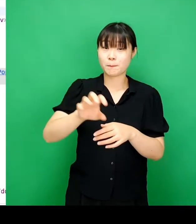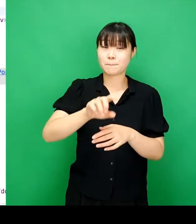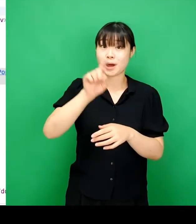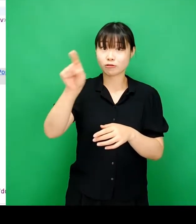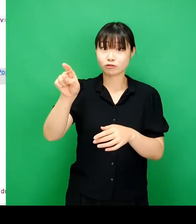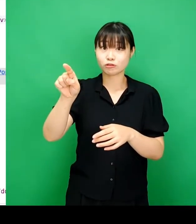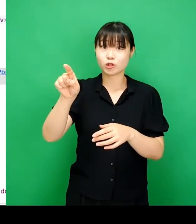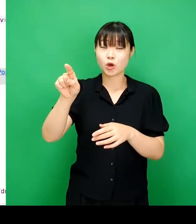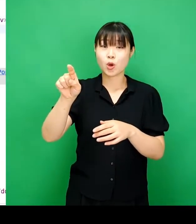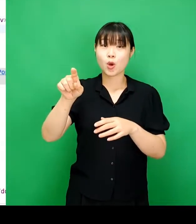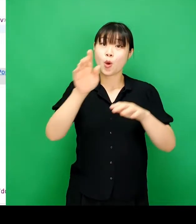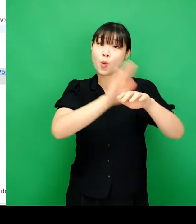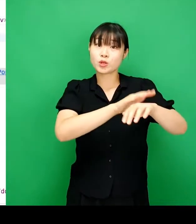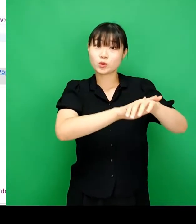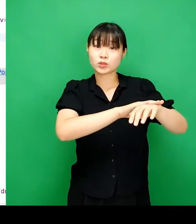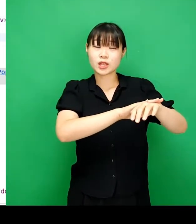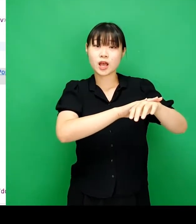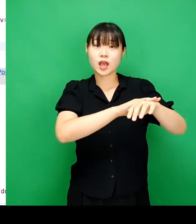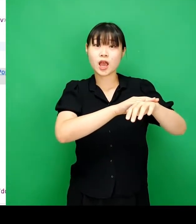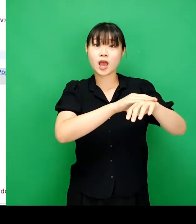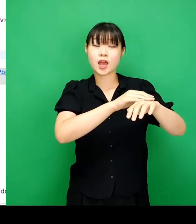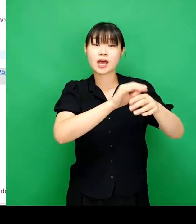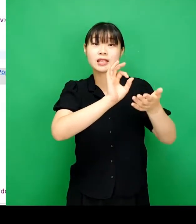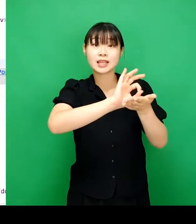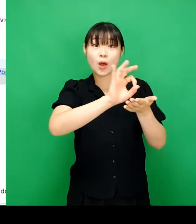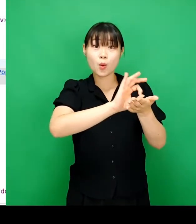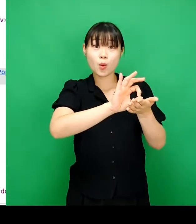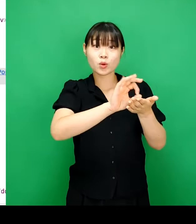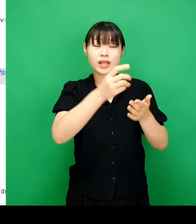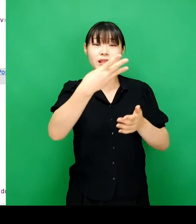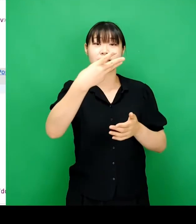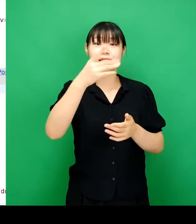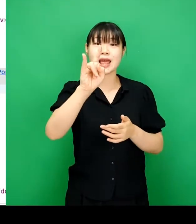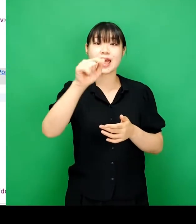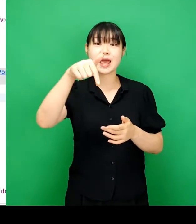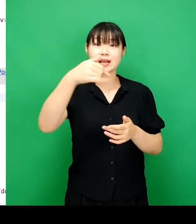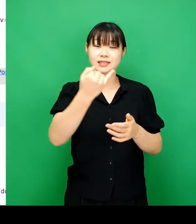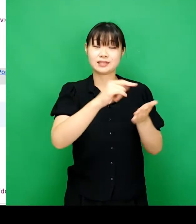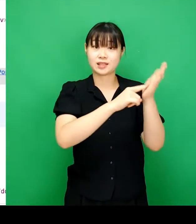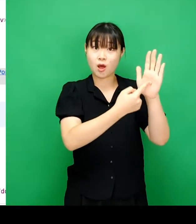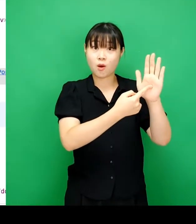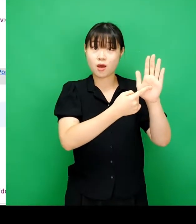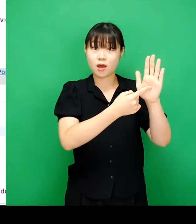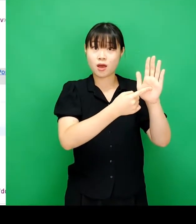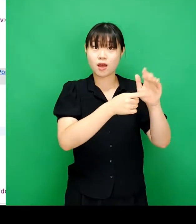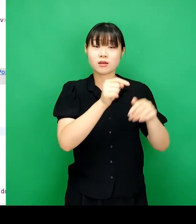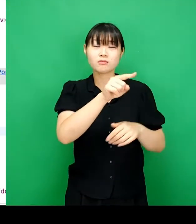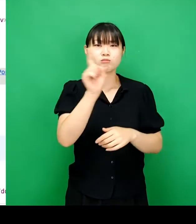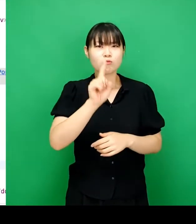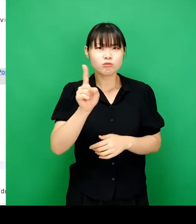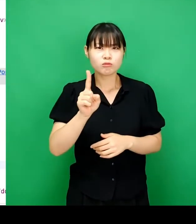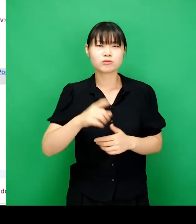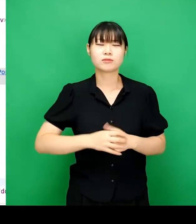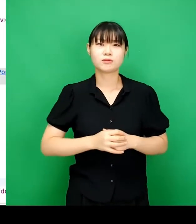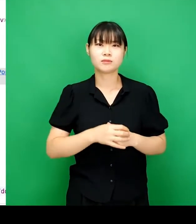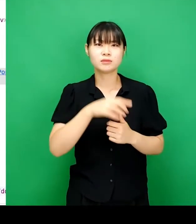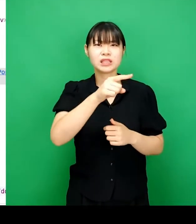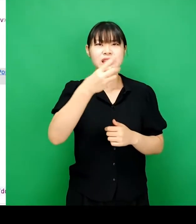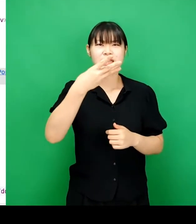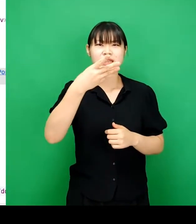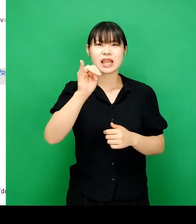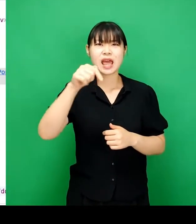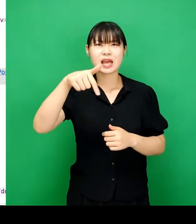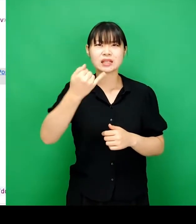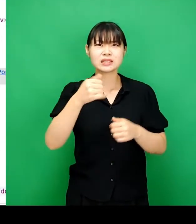마우스를 올려놓으면 왼쪽 창 웹페이지에 콘텐츠에 사용된 태그들이 보입니다. 사용된 태그들이